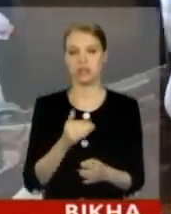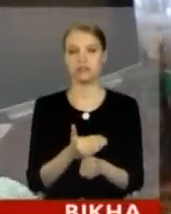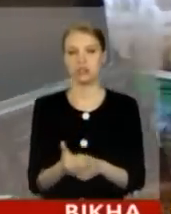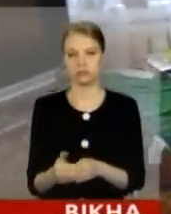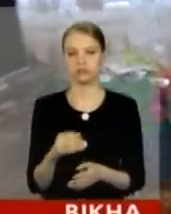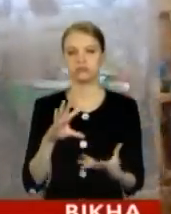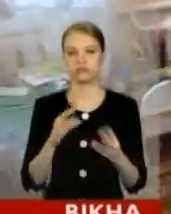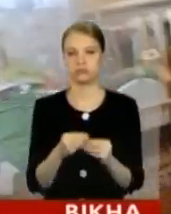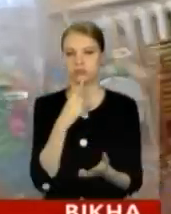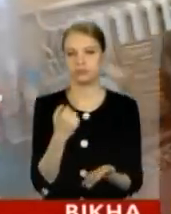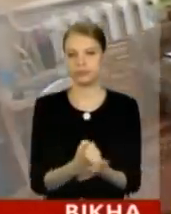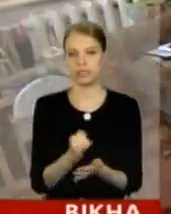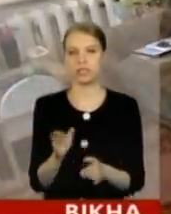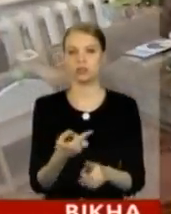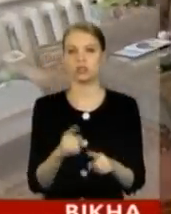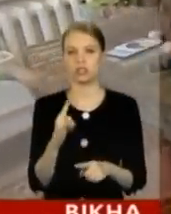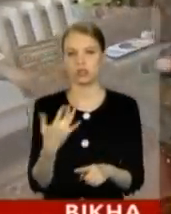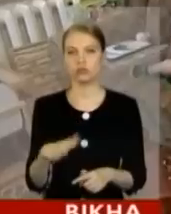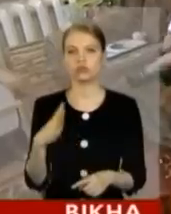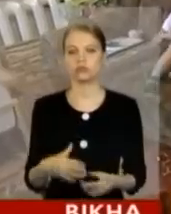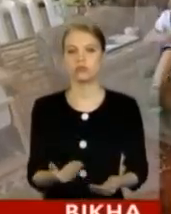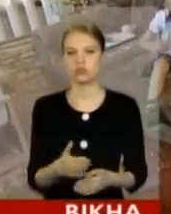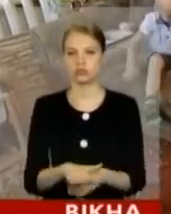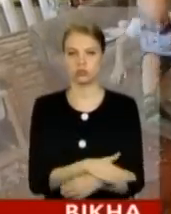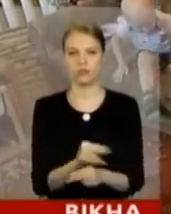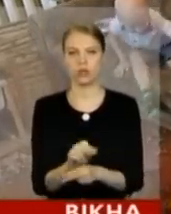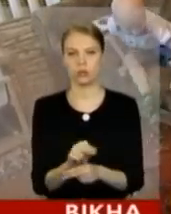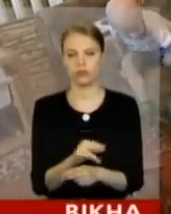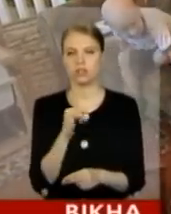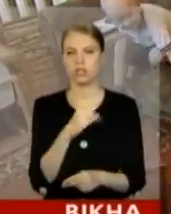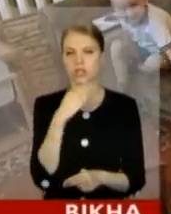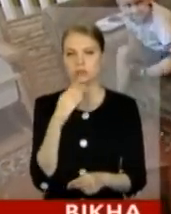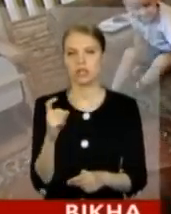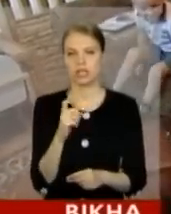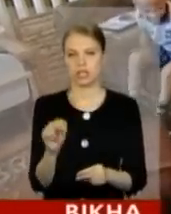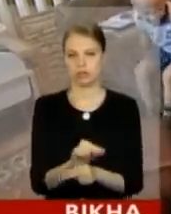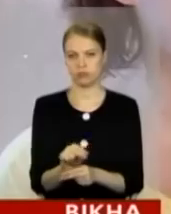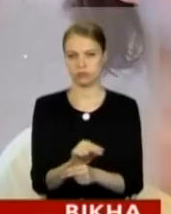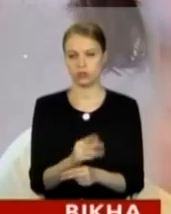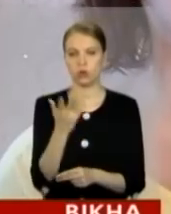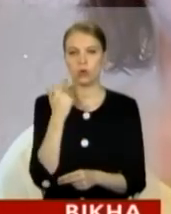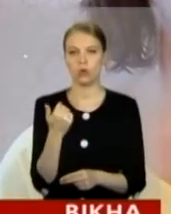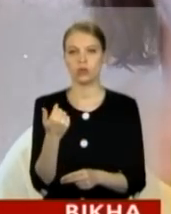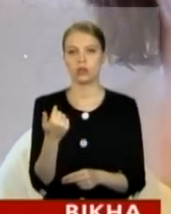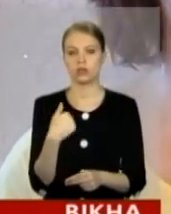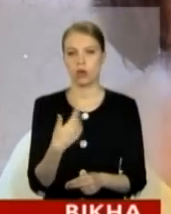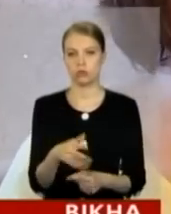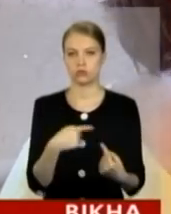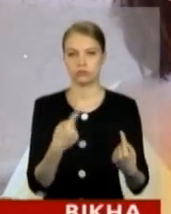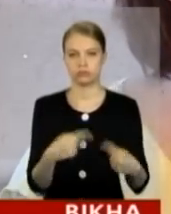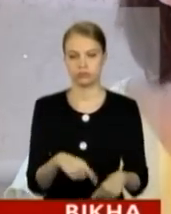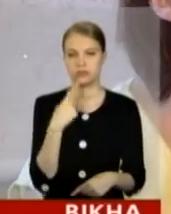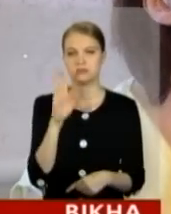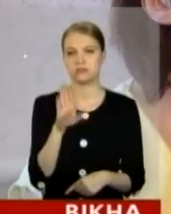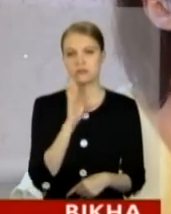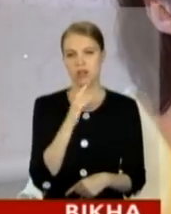діагноз підтвердили. Відтоді дитина пережила довге лікування та кілька курсів хіміотерапії. Коли я падала духом, то він мені казав, що